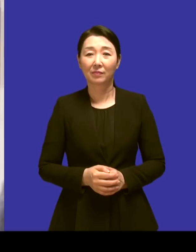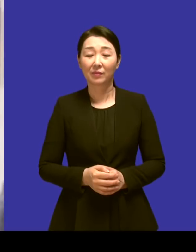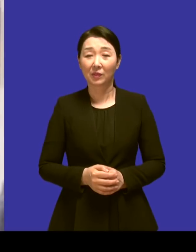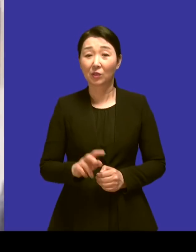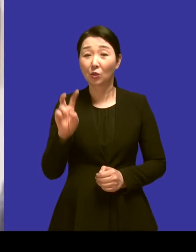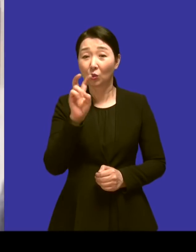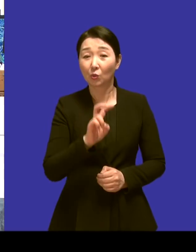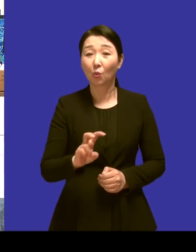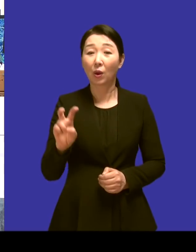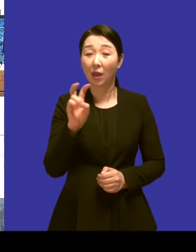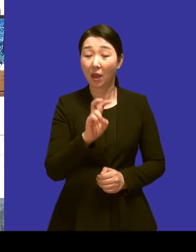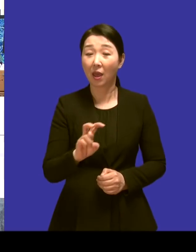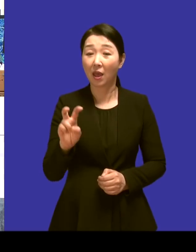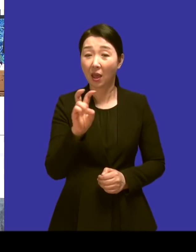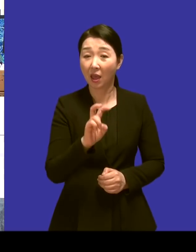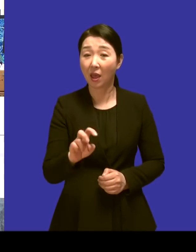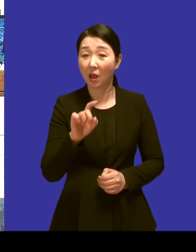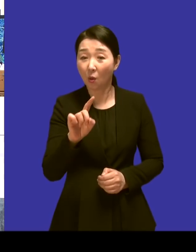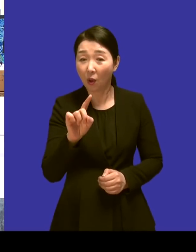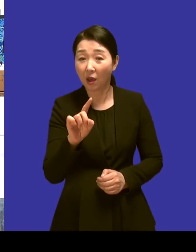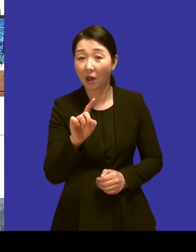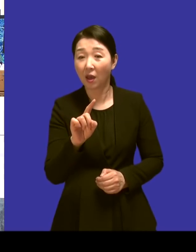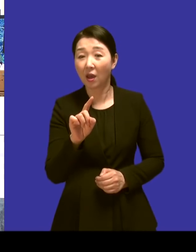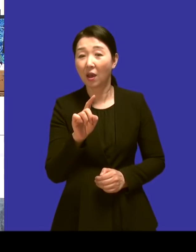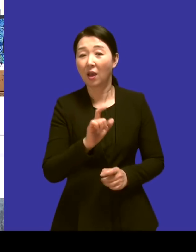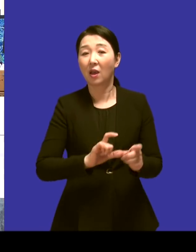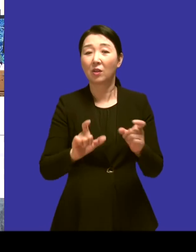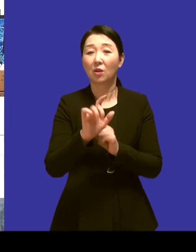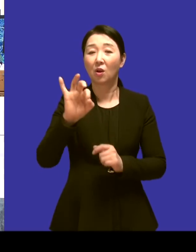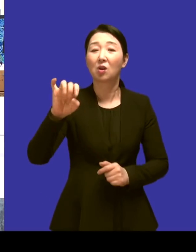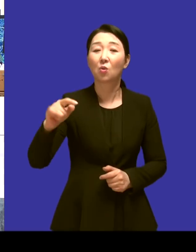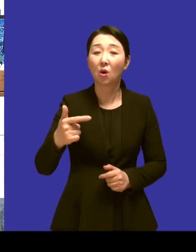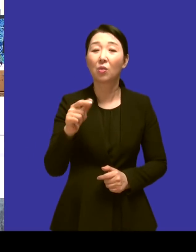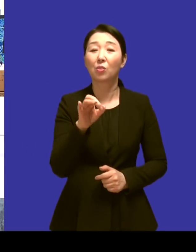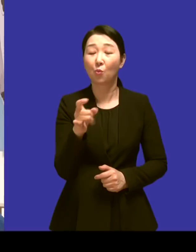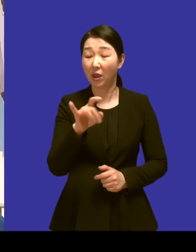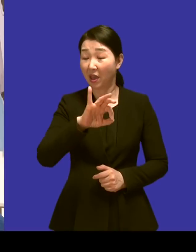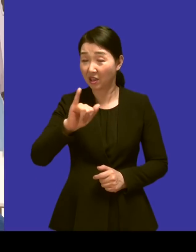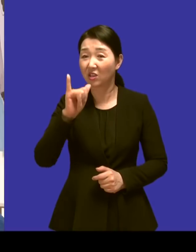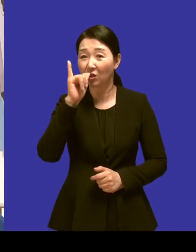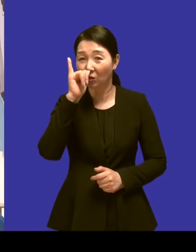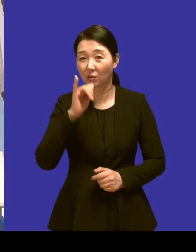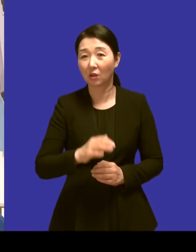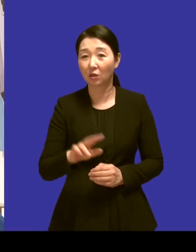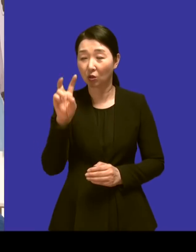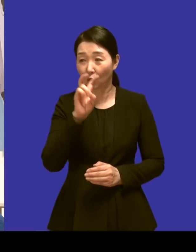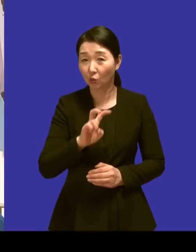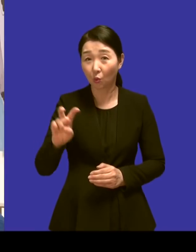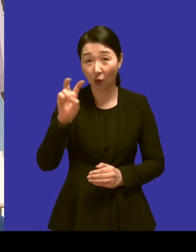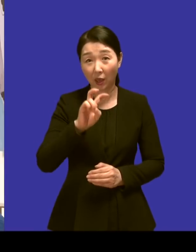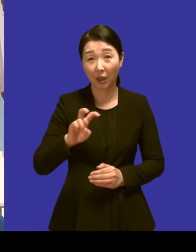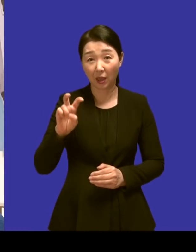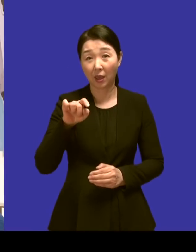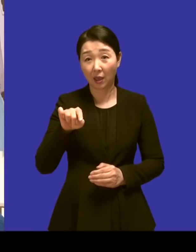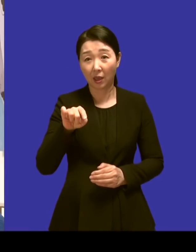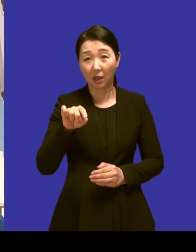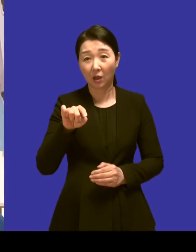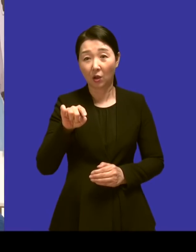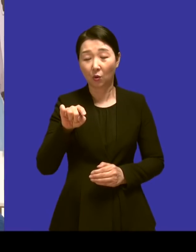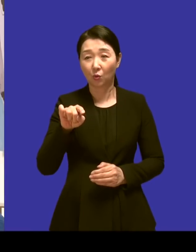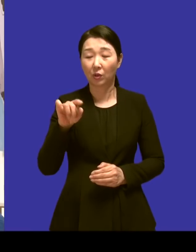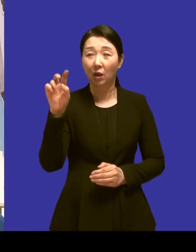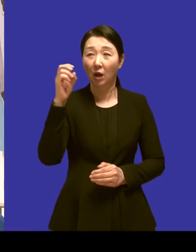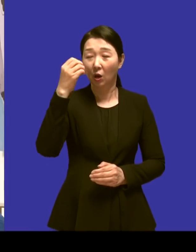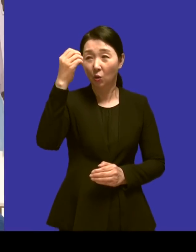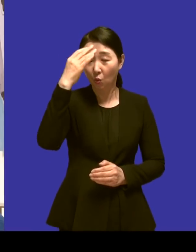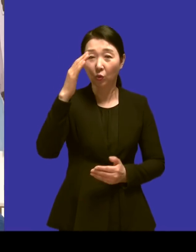알려주신 그게 원웨이 더 있었거든요. 원웨이. 네, 원웨이랑 올데이란 곡이 있었는데 그 곡을 가지고 저희가 그 고등학교